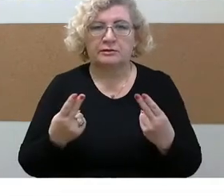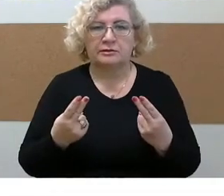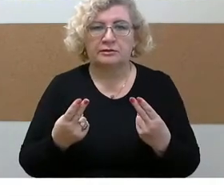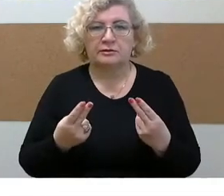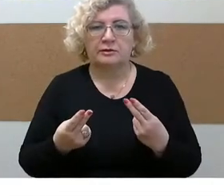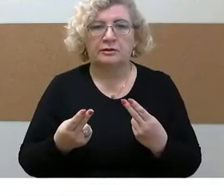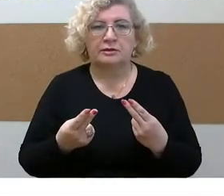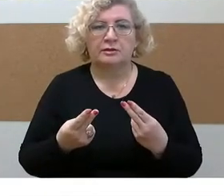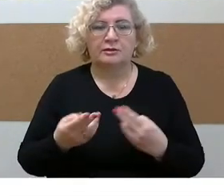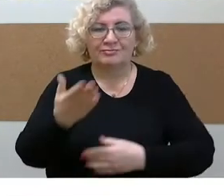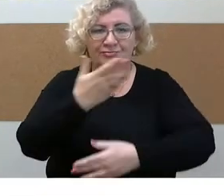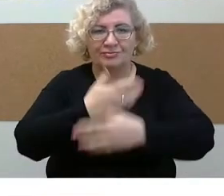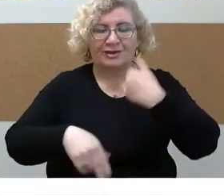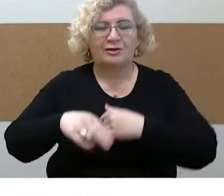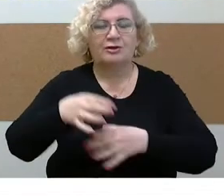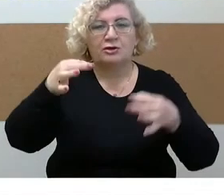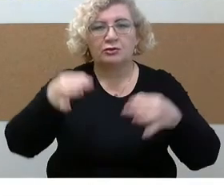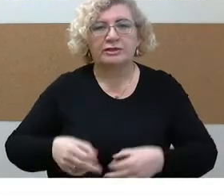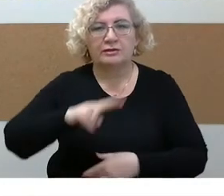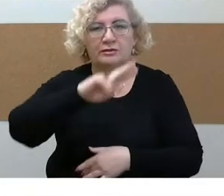teisų konvencijos